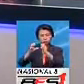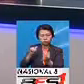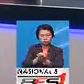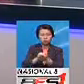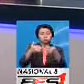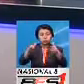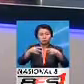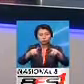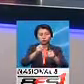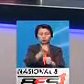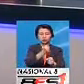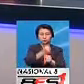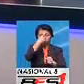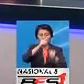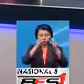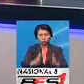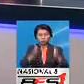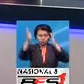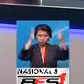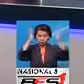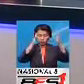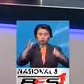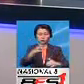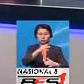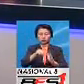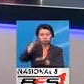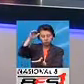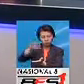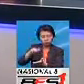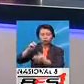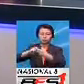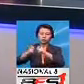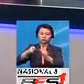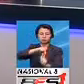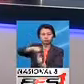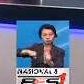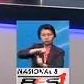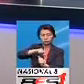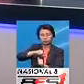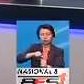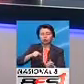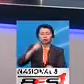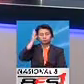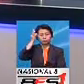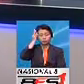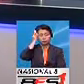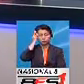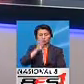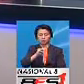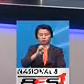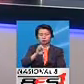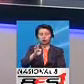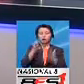membuka peluang pekerjaan kepada warga tempatan sekaligus mengurangkan masalah sosial. Bagaimanapun, Persekutuan Majikan Malaysia